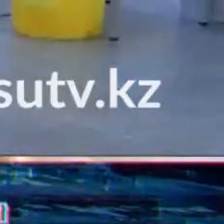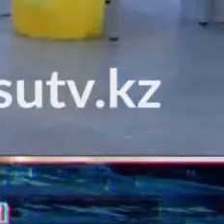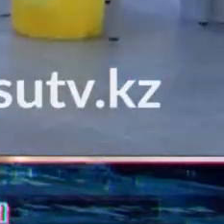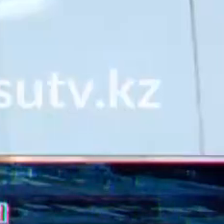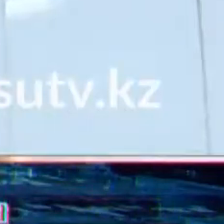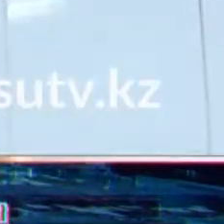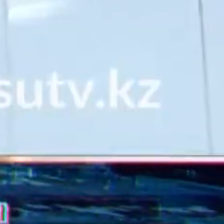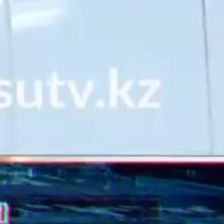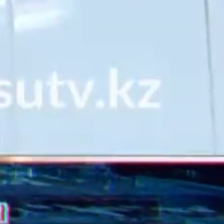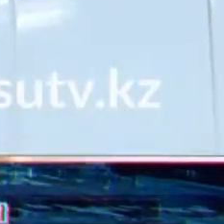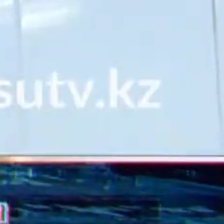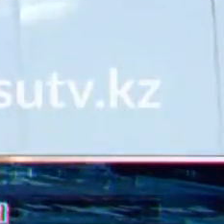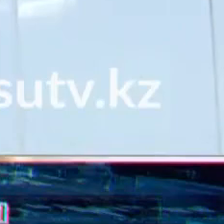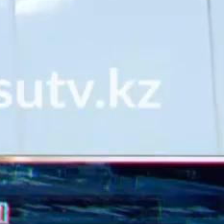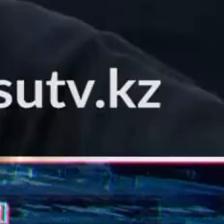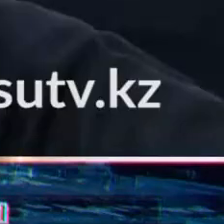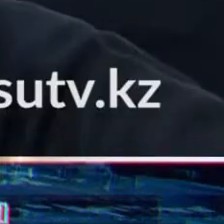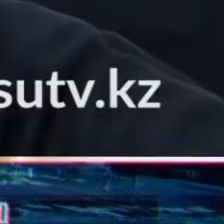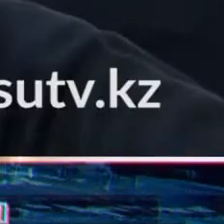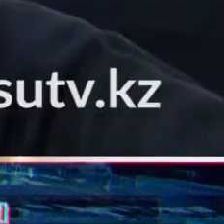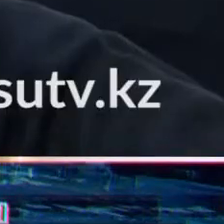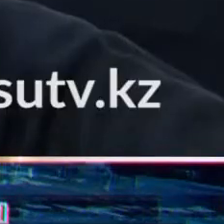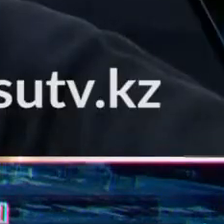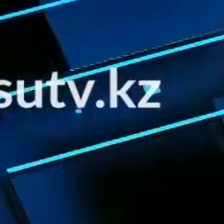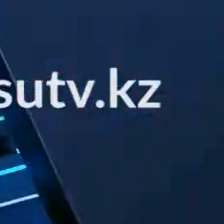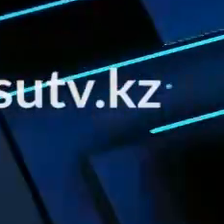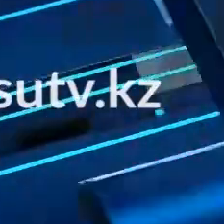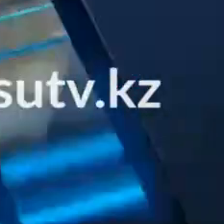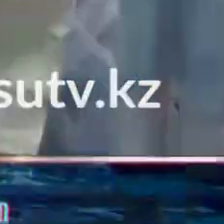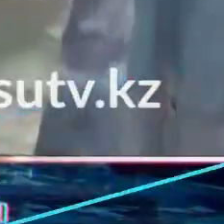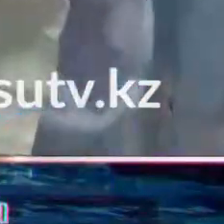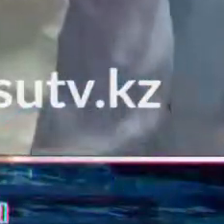Во имя жизни. Сегодня Международный день донора.